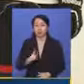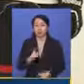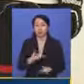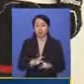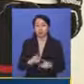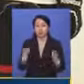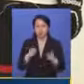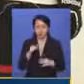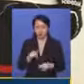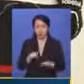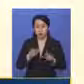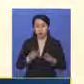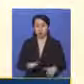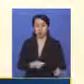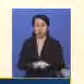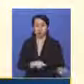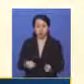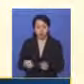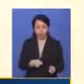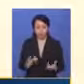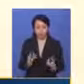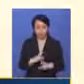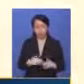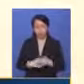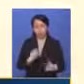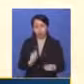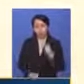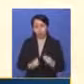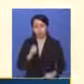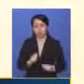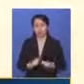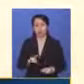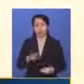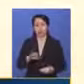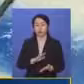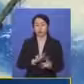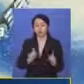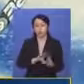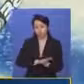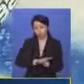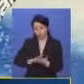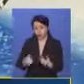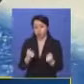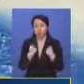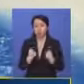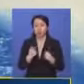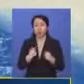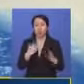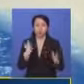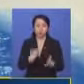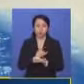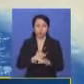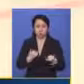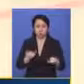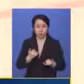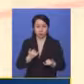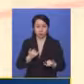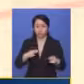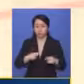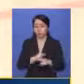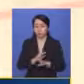того стоило. Местным хоккеистам не придется перед игрой несколько часов ходить с лопатой, чтобы очистить корт. Да и другие природные условия стали не помехой.